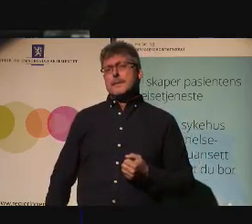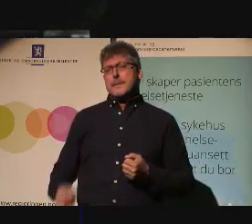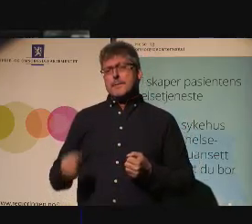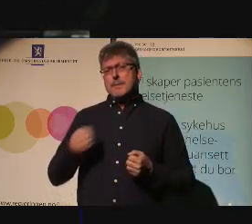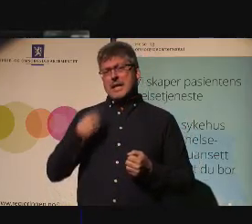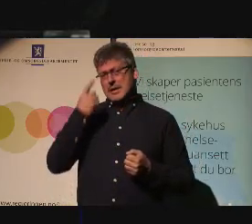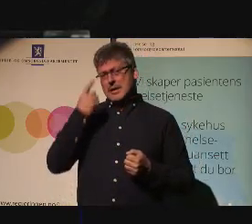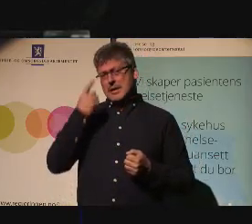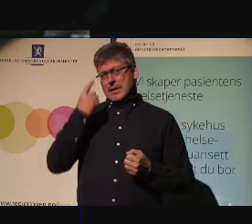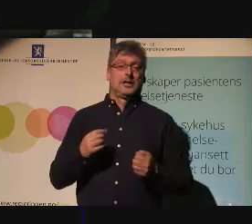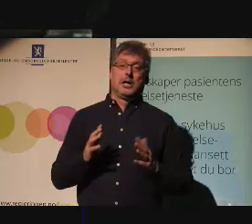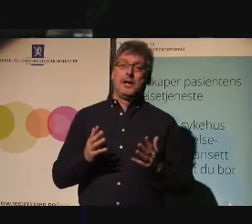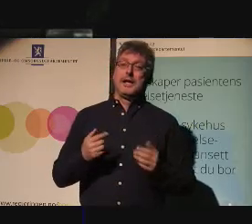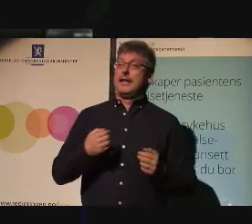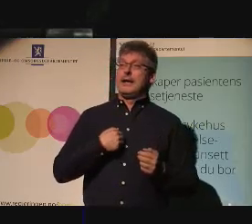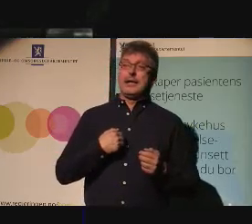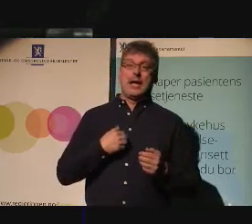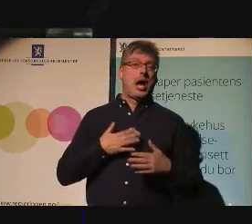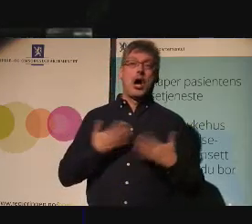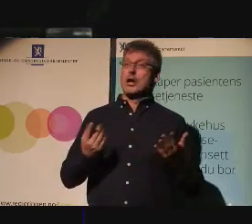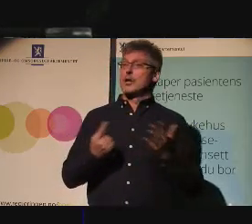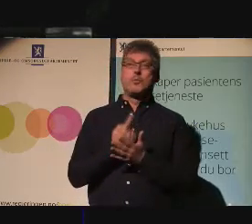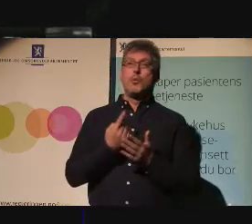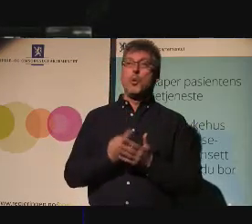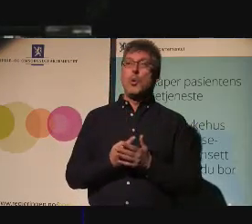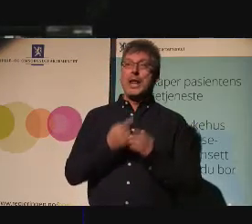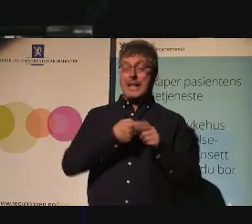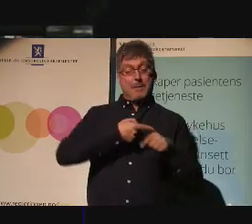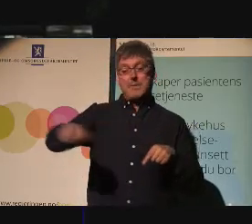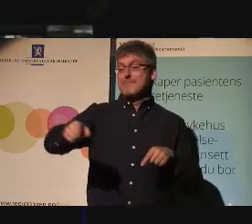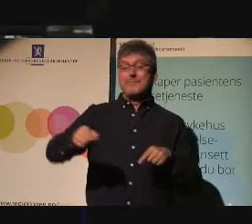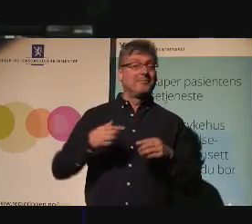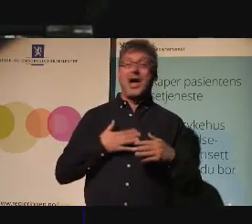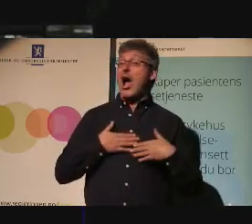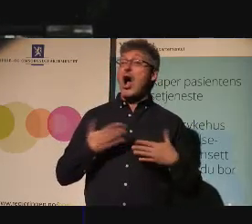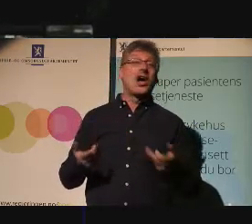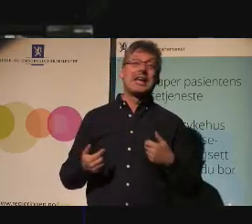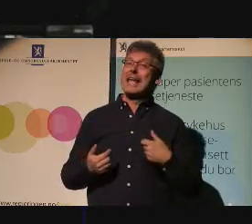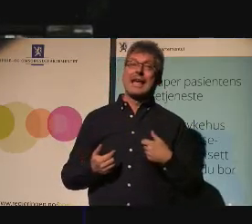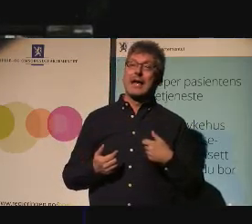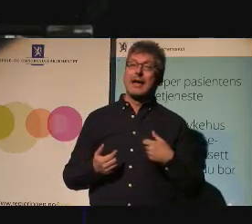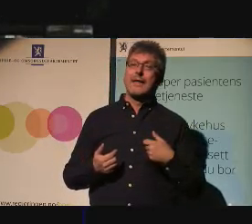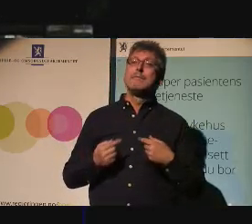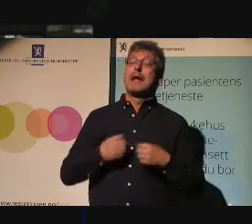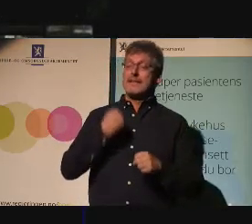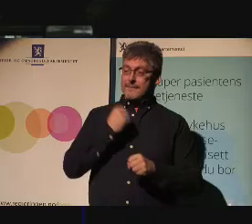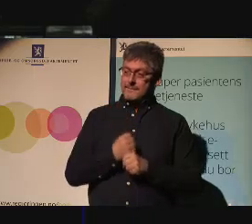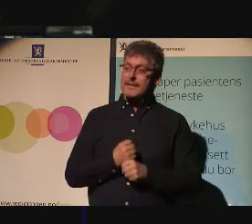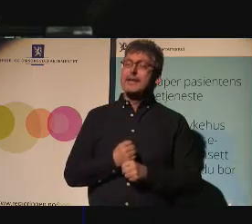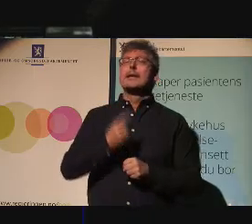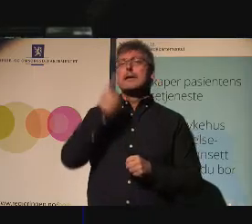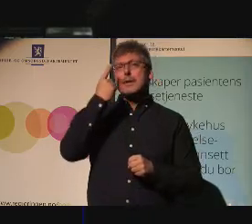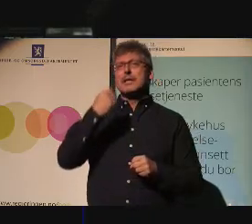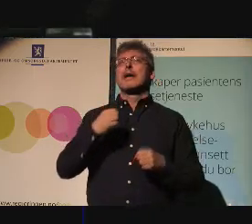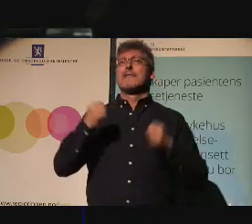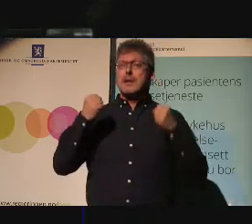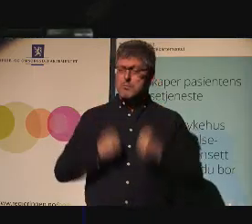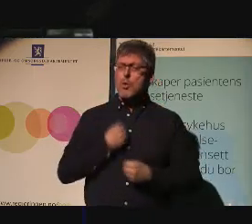jeg har jo ikke noen sånne muligheter til å gi marsjordre, men jeg mener virkelig at her må vi gjøre noe annerledes, altså.